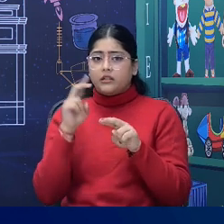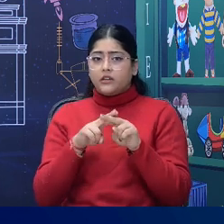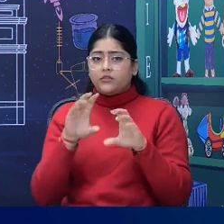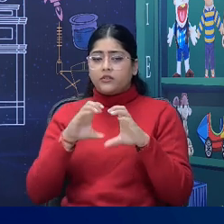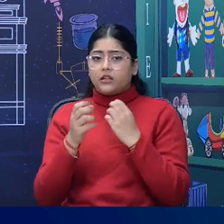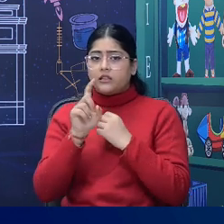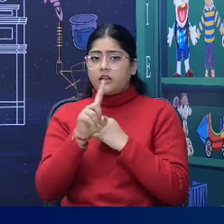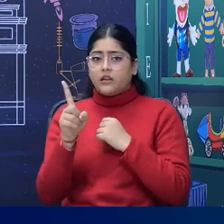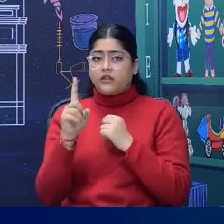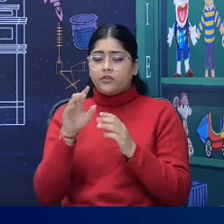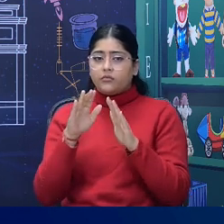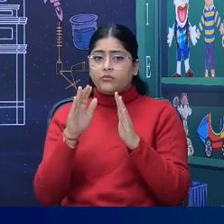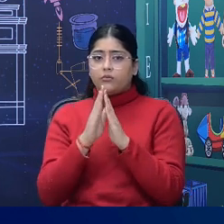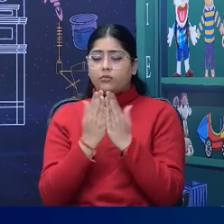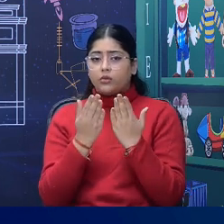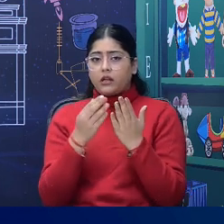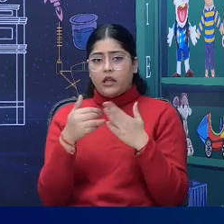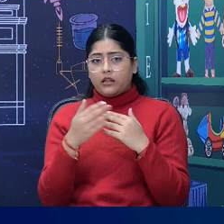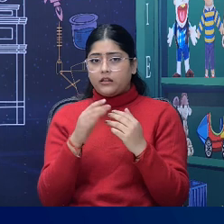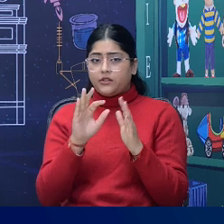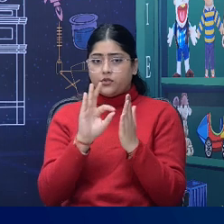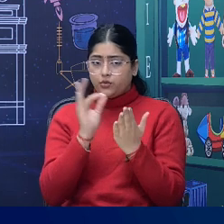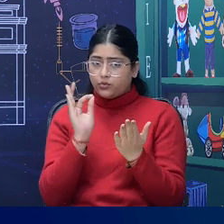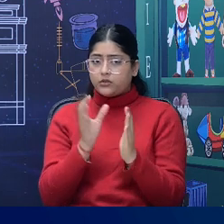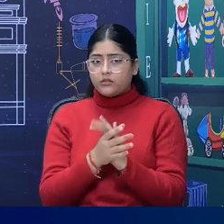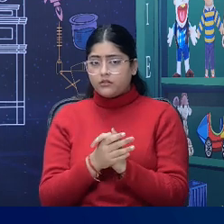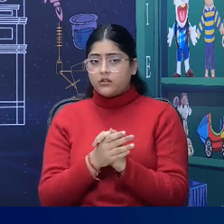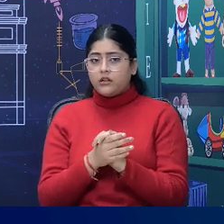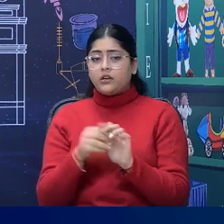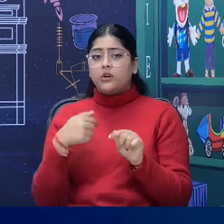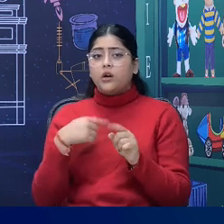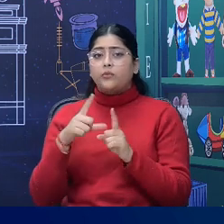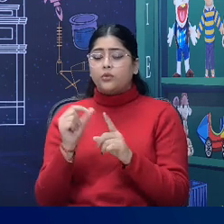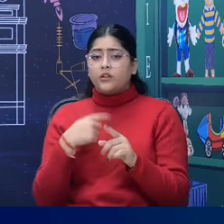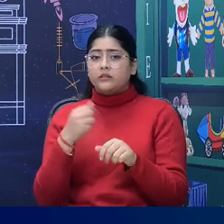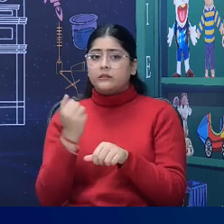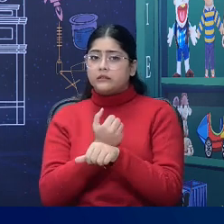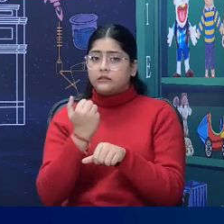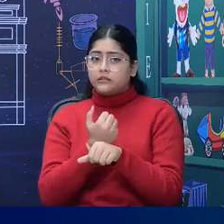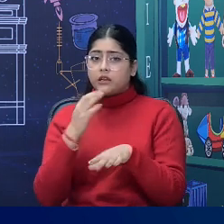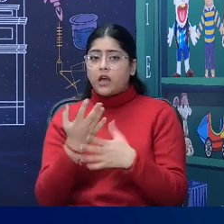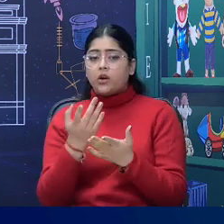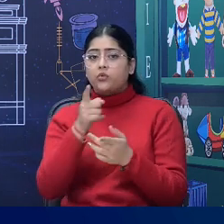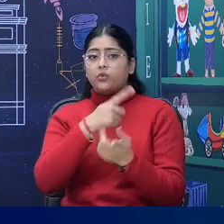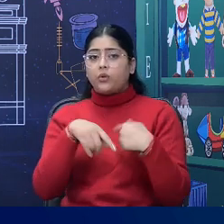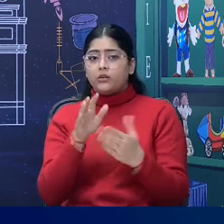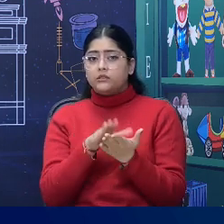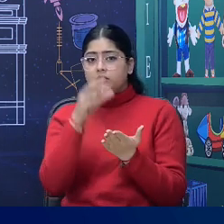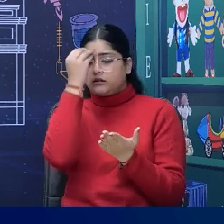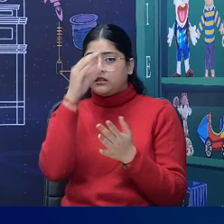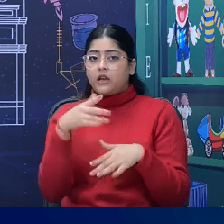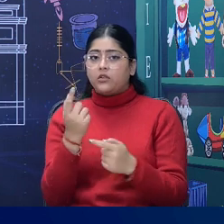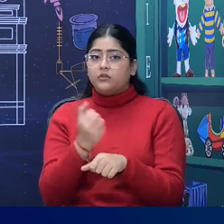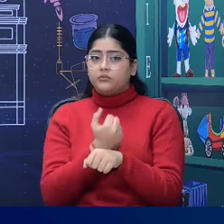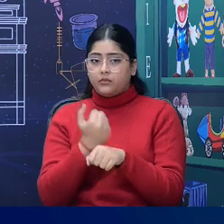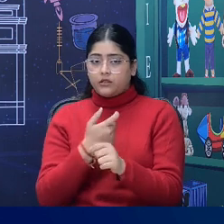मकसद होता है एक मोटिव होता है कि आपको जो है कक्षा में क्या सिखाने का प्रयास किया जा रहा है इस चैप्टर के माध्यम से तो चलिए अब एक्सपर्ट से